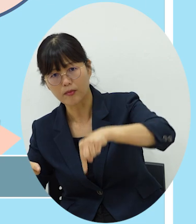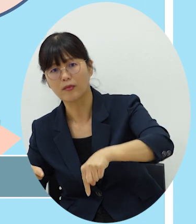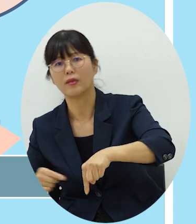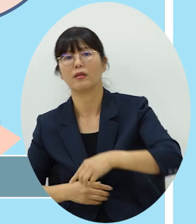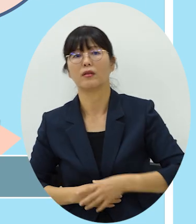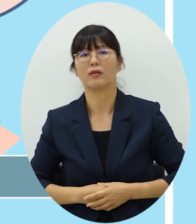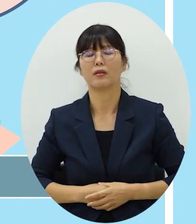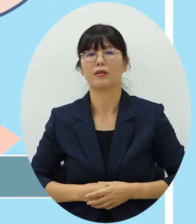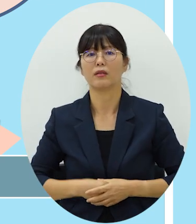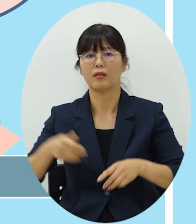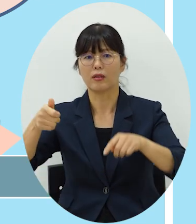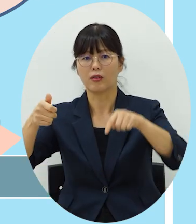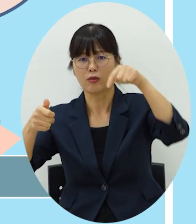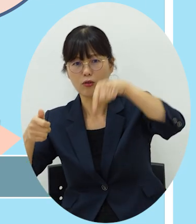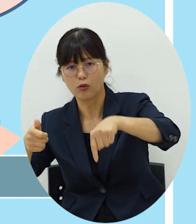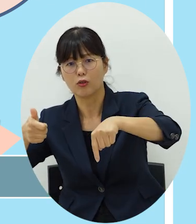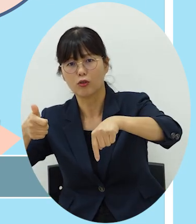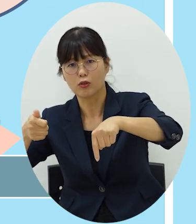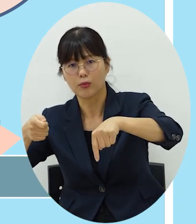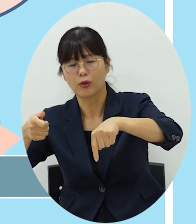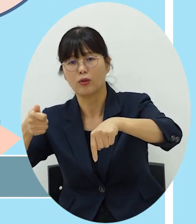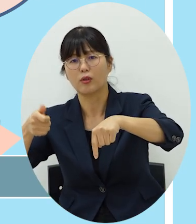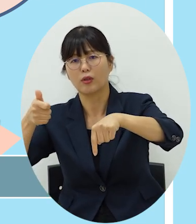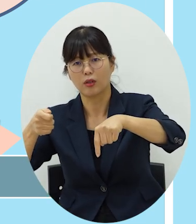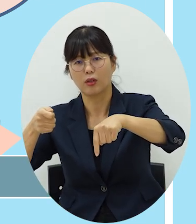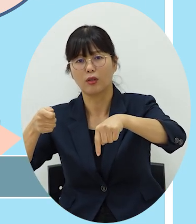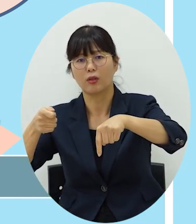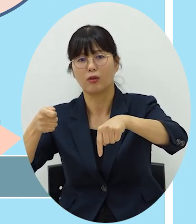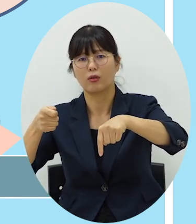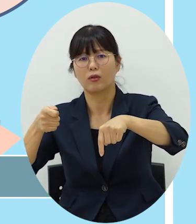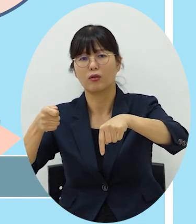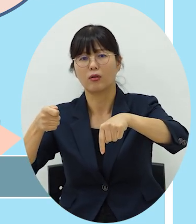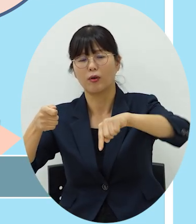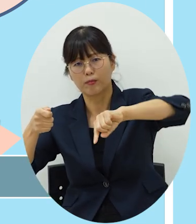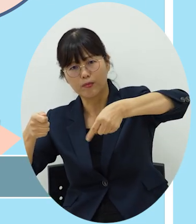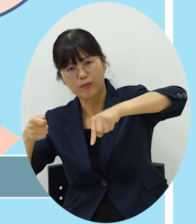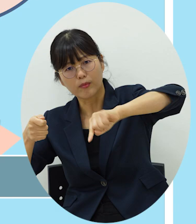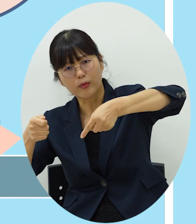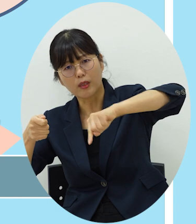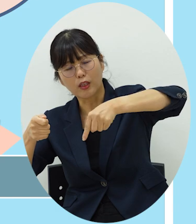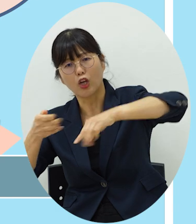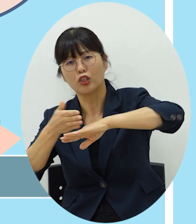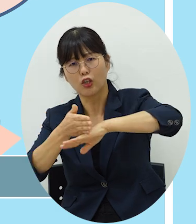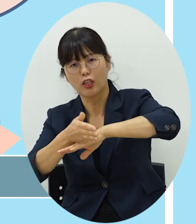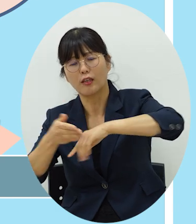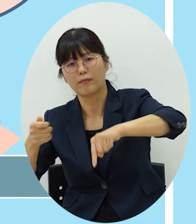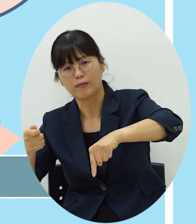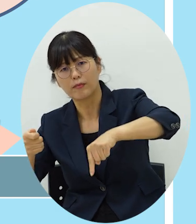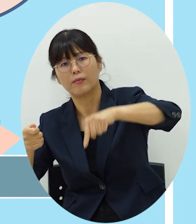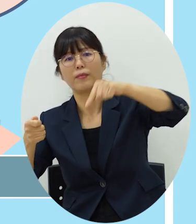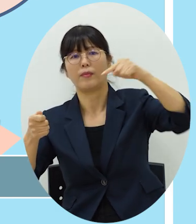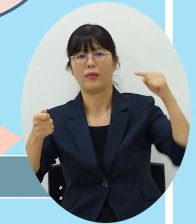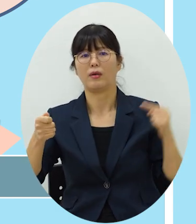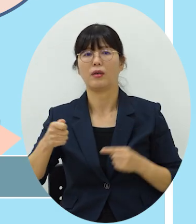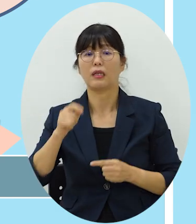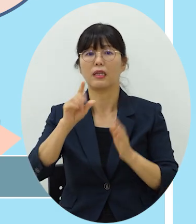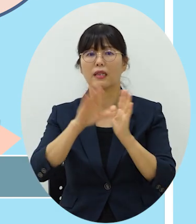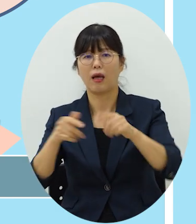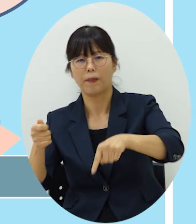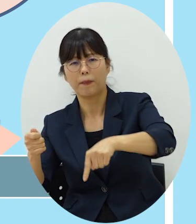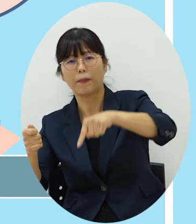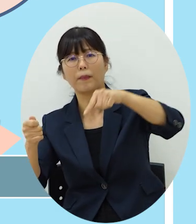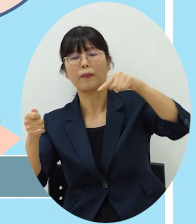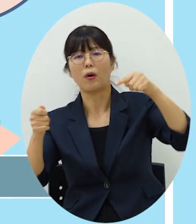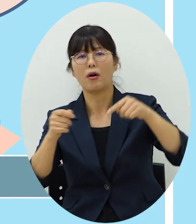밀어넣습니다. 압력 밸브 구멍을 막고 카테터를 잡은 손가락으로 비비듯이 돌리면서 서서히 빼냅니다. 이때